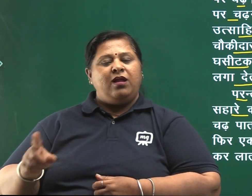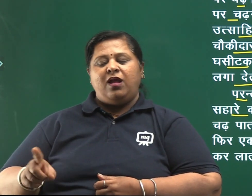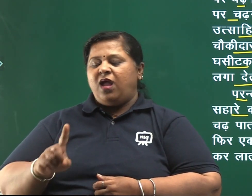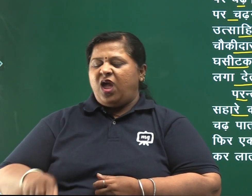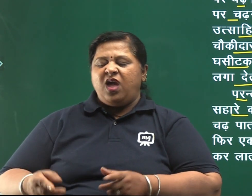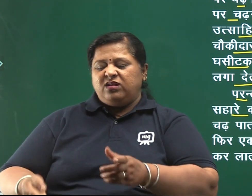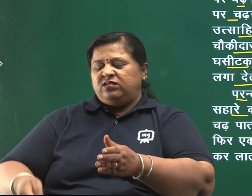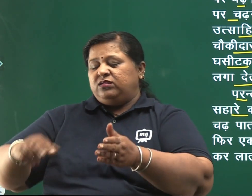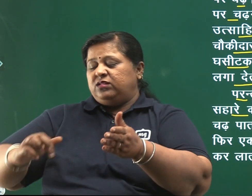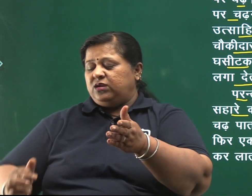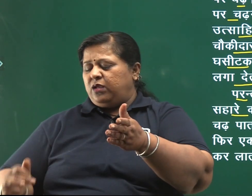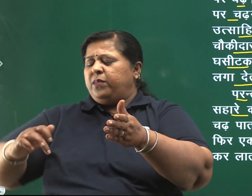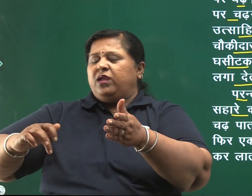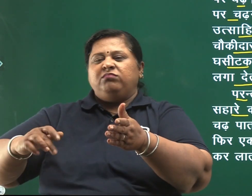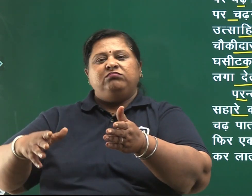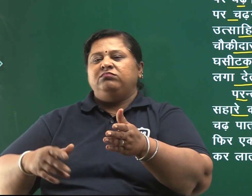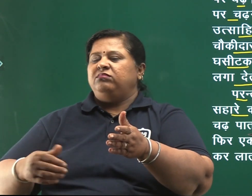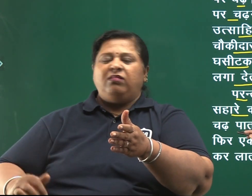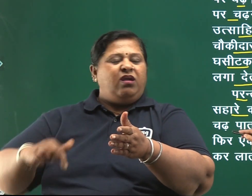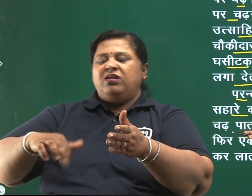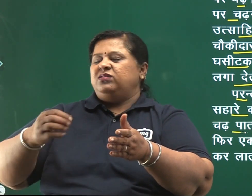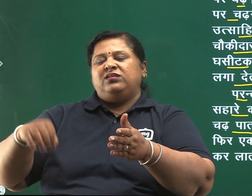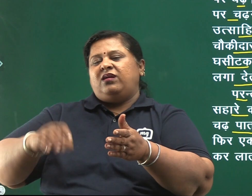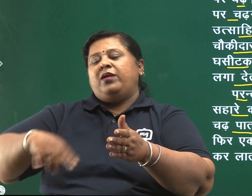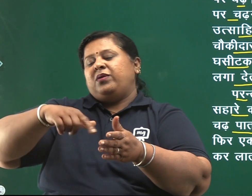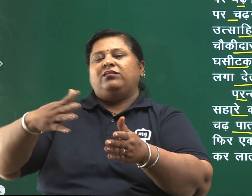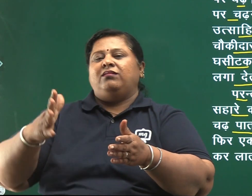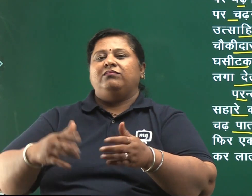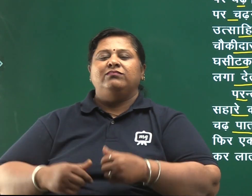एक सीढ़ी भी नहीं चढ़ पाता।